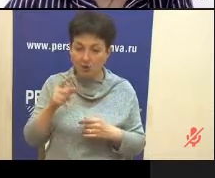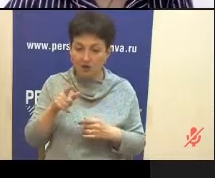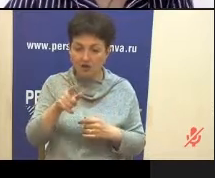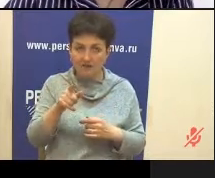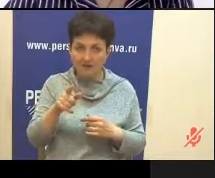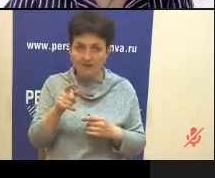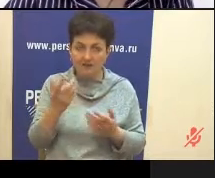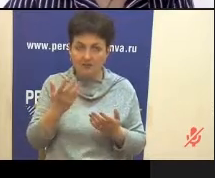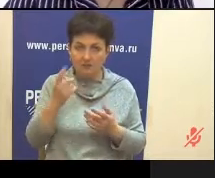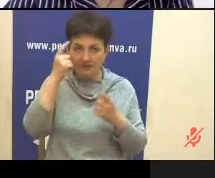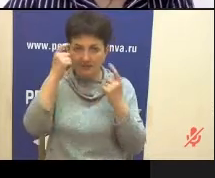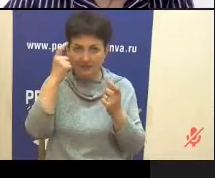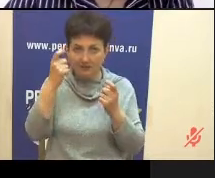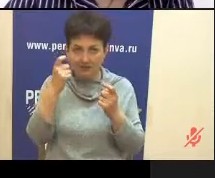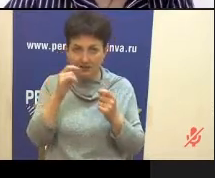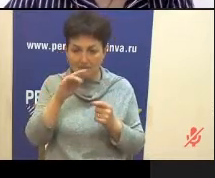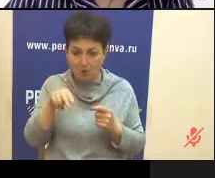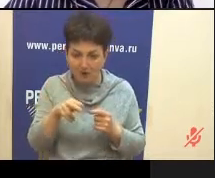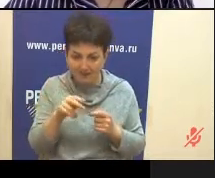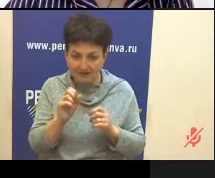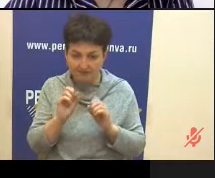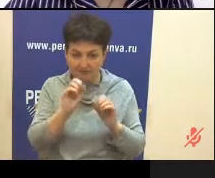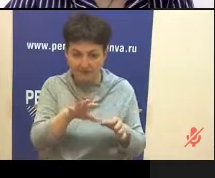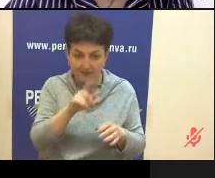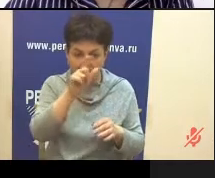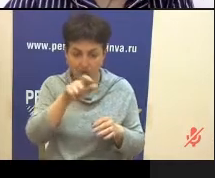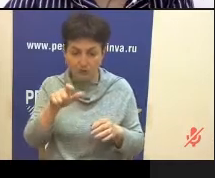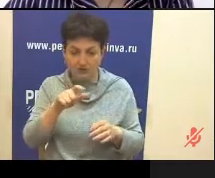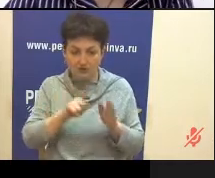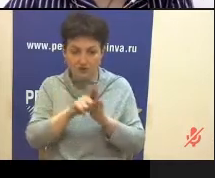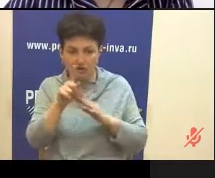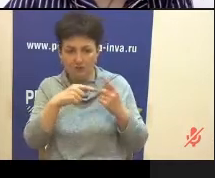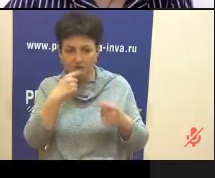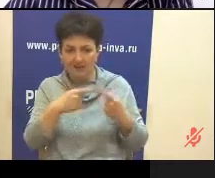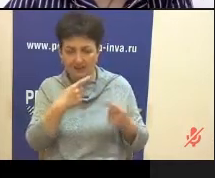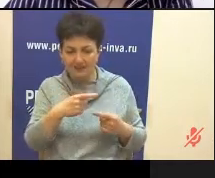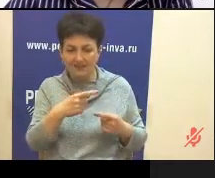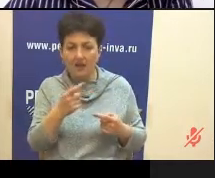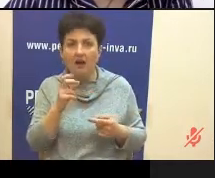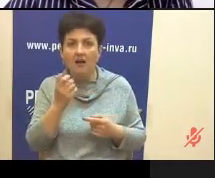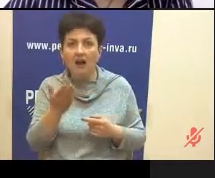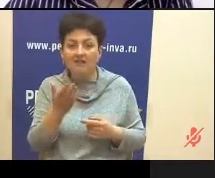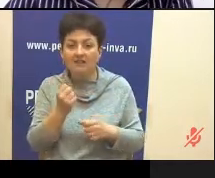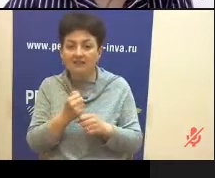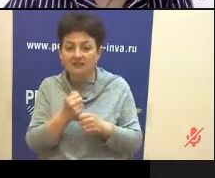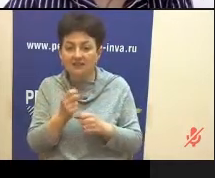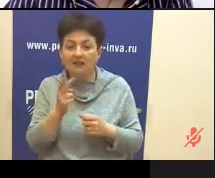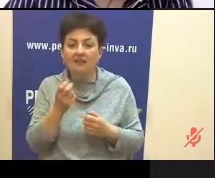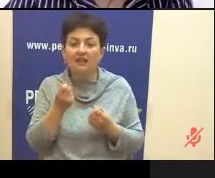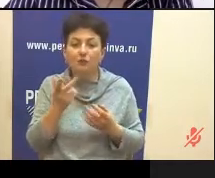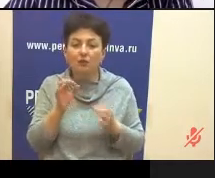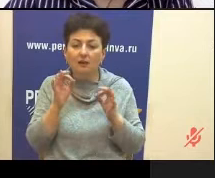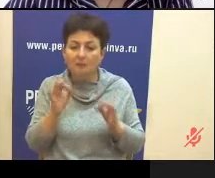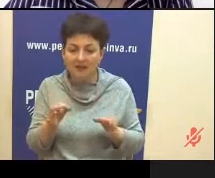колоссальную роль. Вы вбрасываете какой-то информационный повод, и здесь люди начинают об этом говорить. Вот как